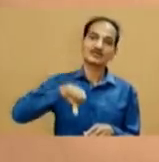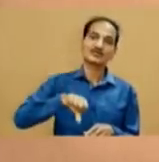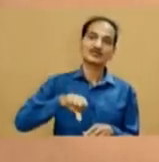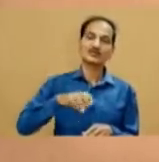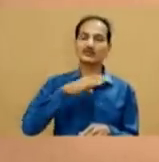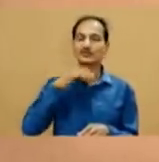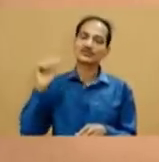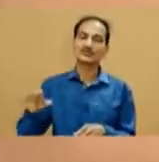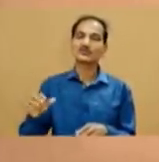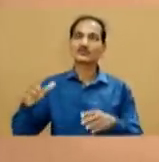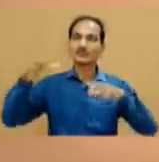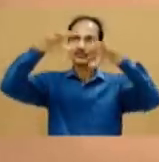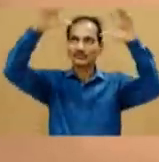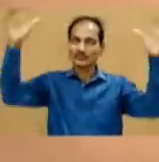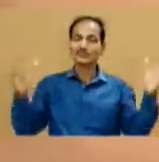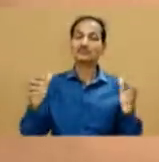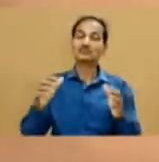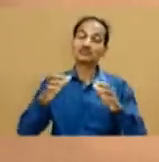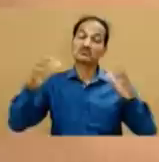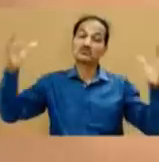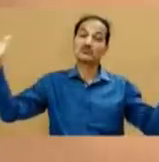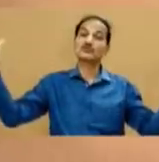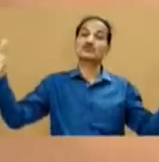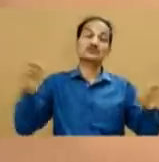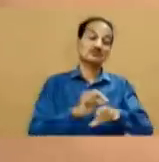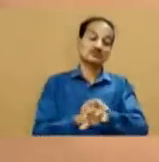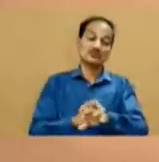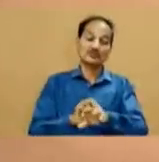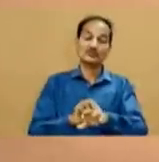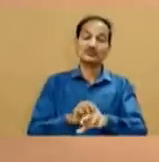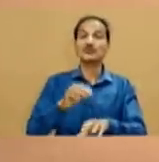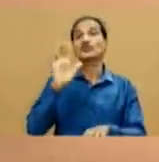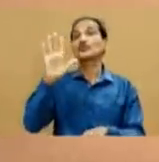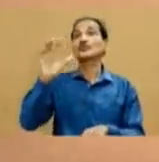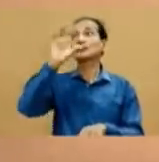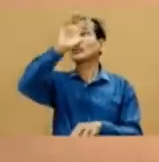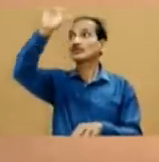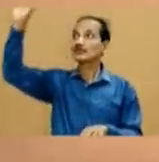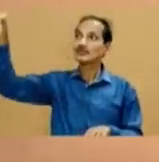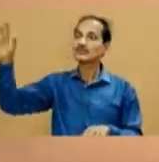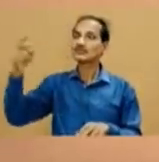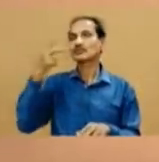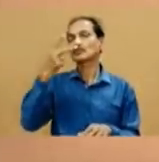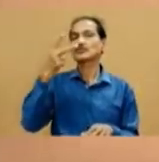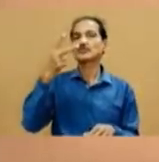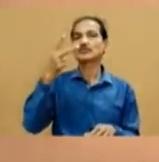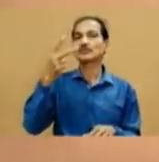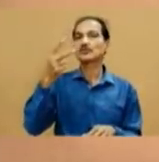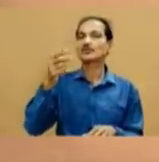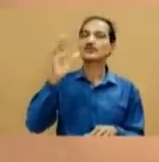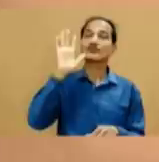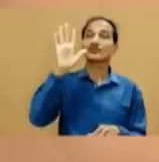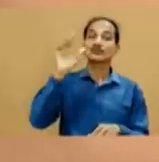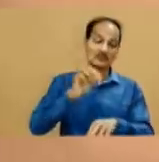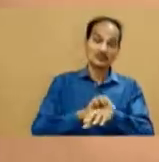ବିଶ୍ୱର ସବୁଠାରୁ ଅଧିକ ସଂକ୍ରମିତ ପାଞ୍ଚଟି ଦେଶ ଉପରେ ଟିକେ ନଜର ଦେବା। ପାଞ୍ଚଟି ଅଧିକତମ ସଂକ୍ରମିତ